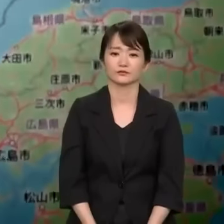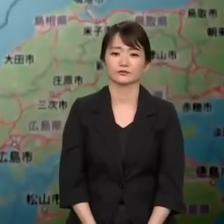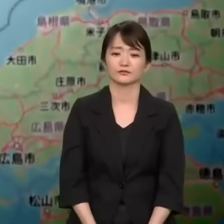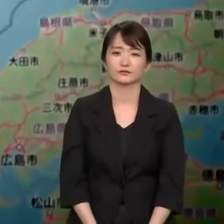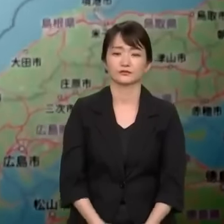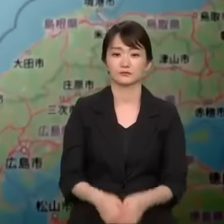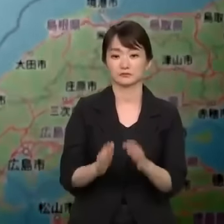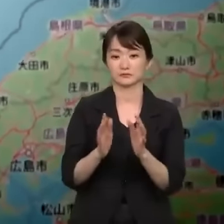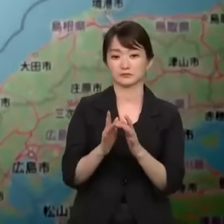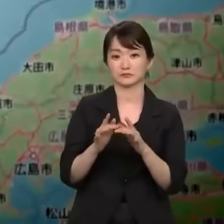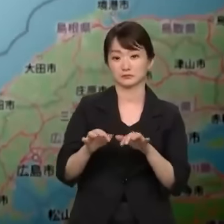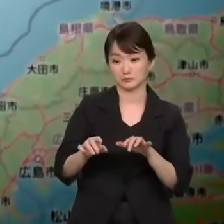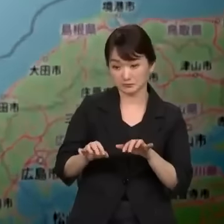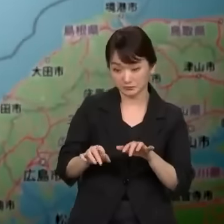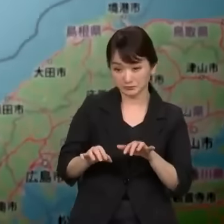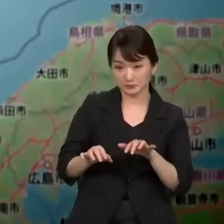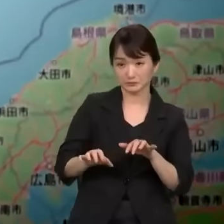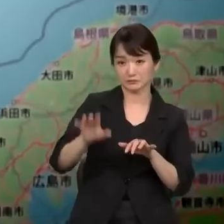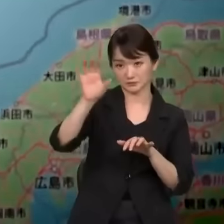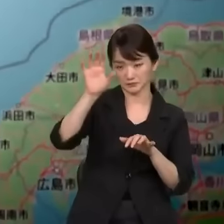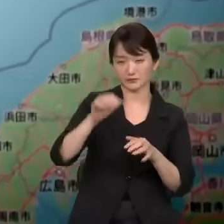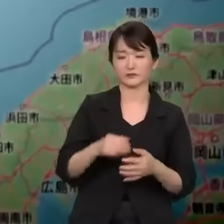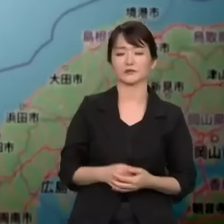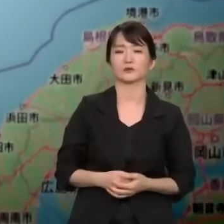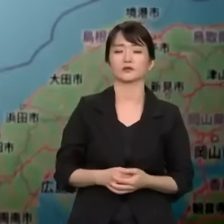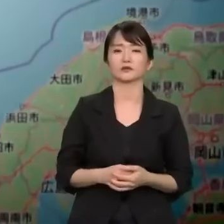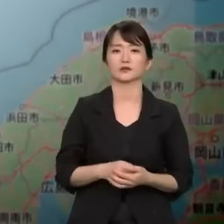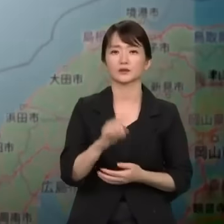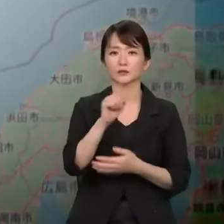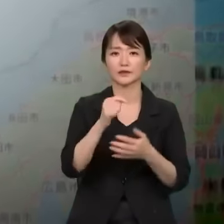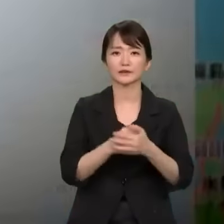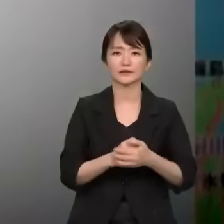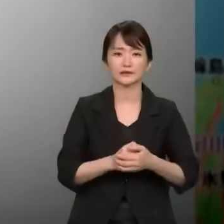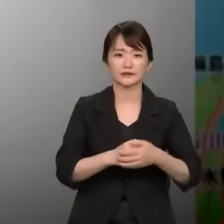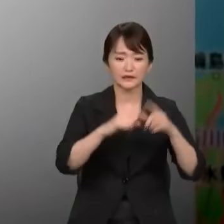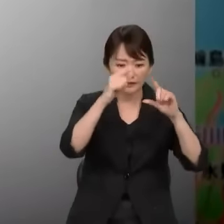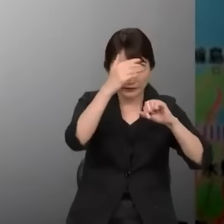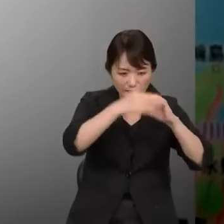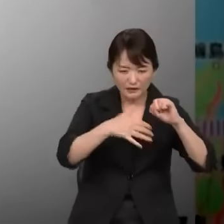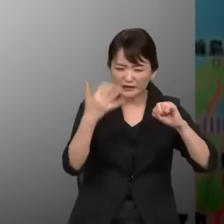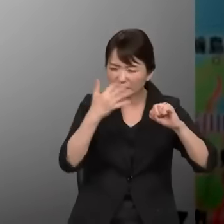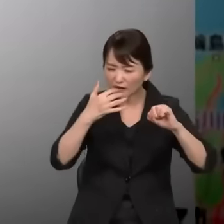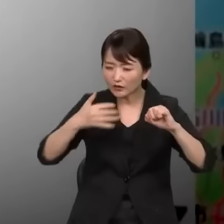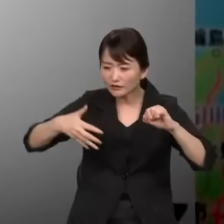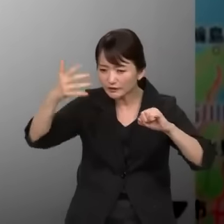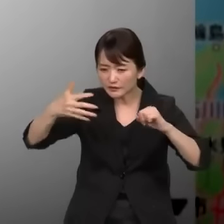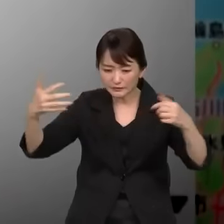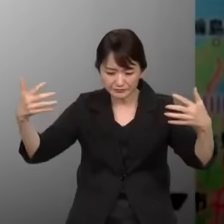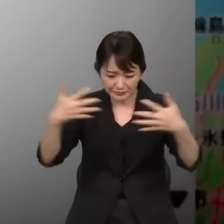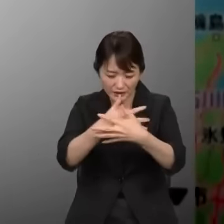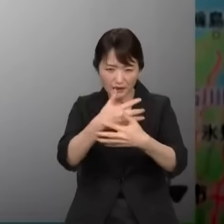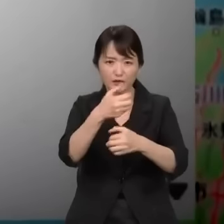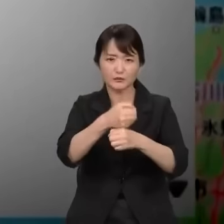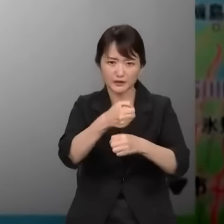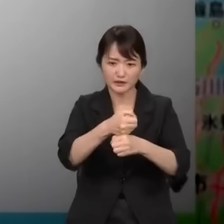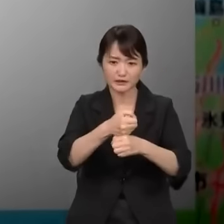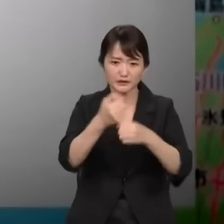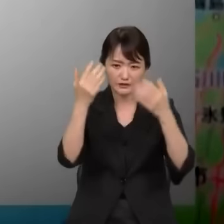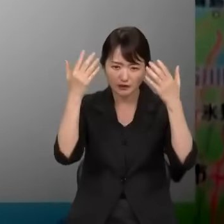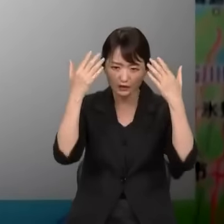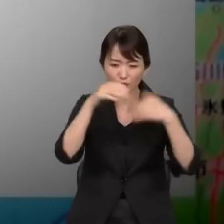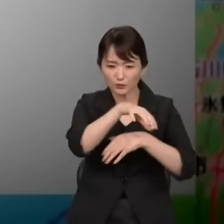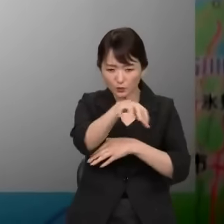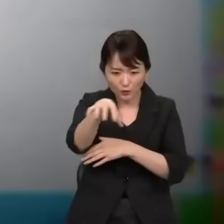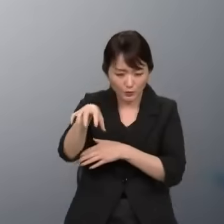온라인에서 공유되는 페이크 피해학교 명단과 지도입니다 고교생 딸을 키우는 아버지 아이의 학교